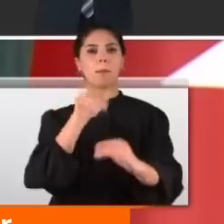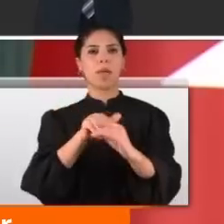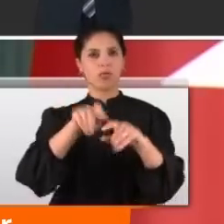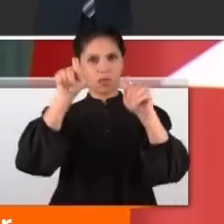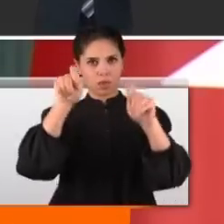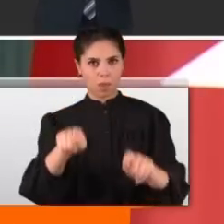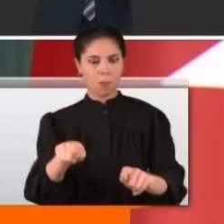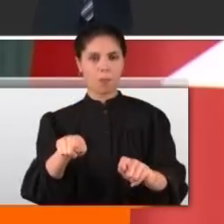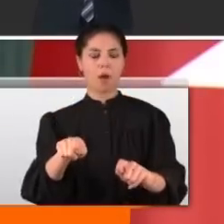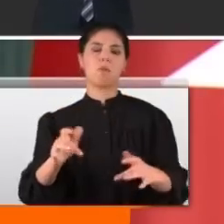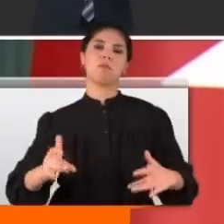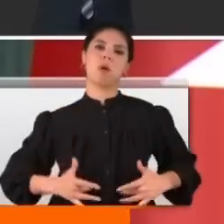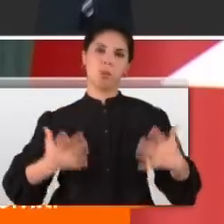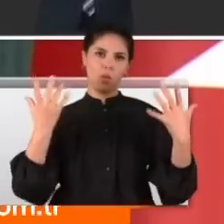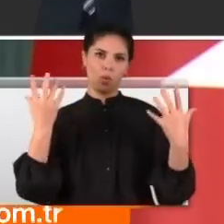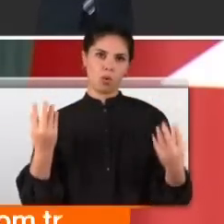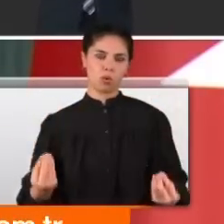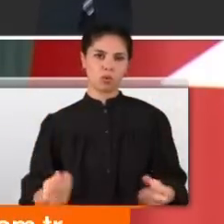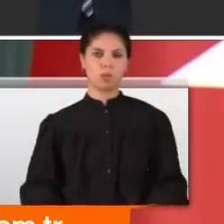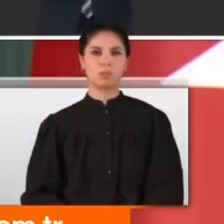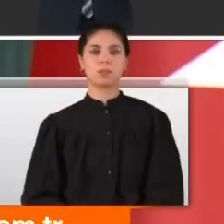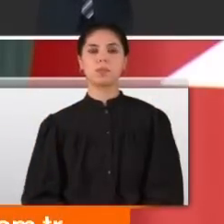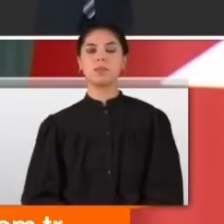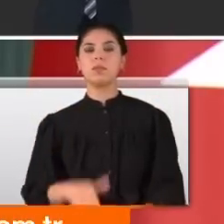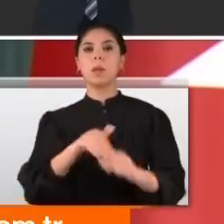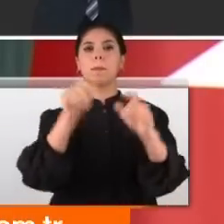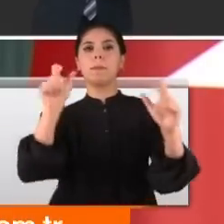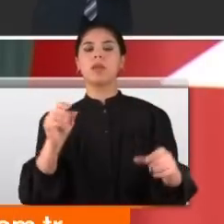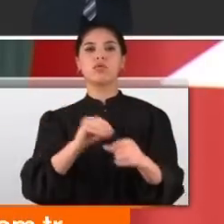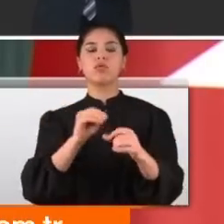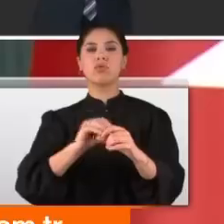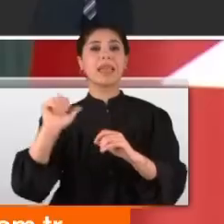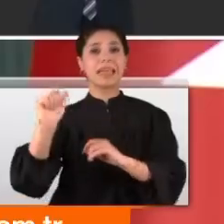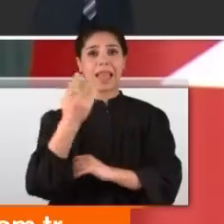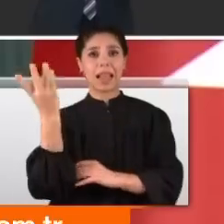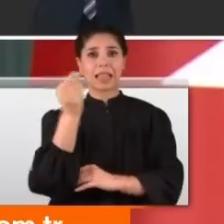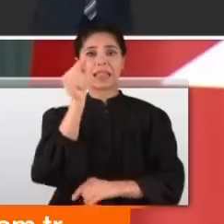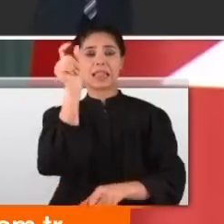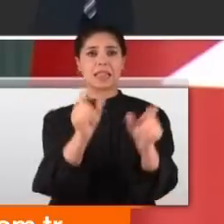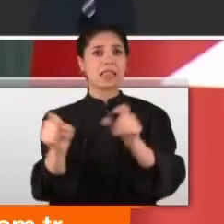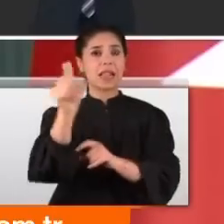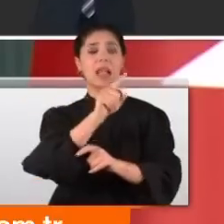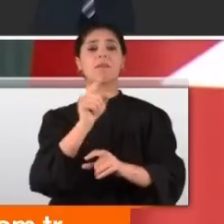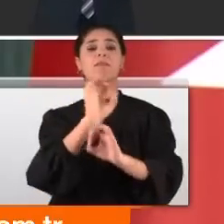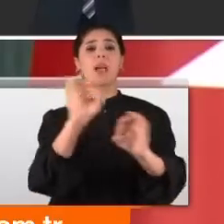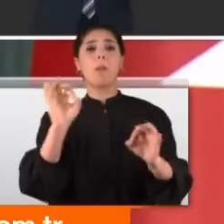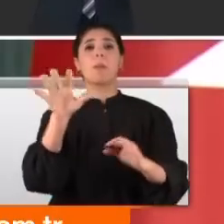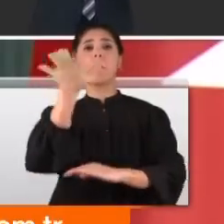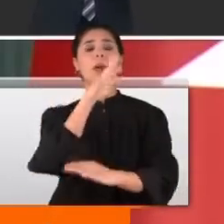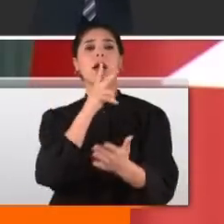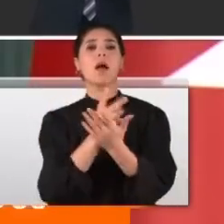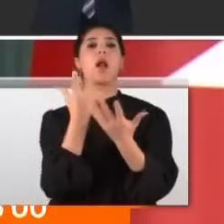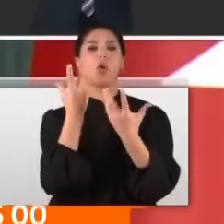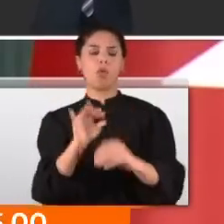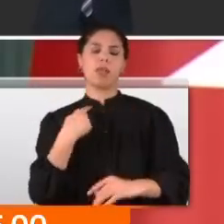yaparsa memnuniyet duyarız. Mecliste gereken çoğunluğun sağlanamaması halinde